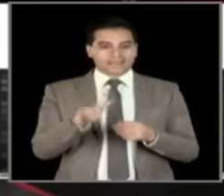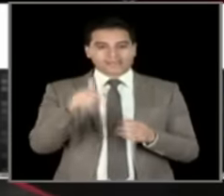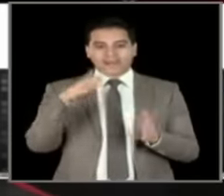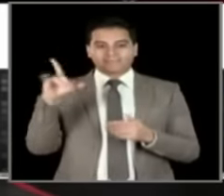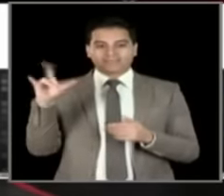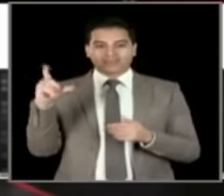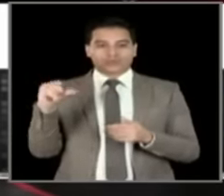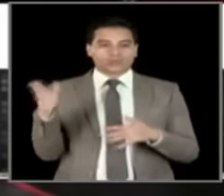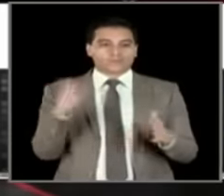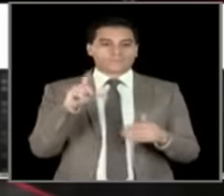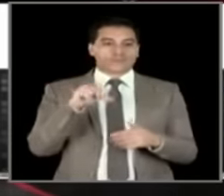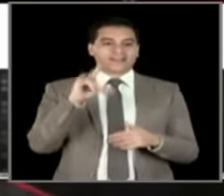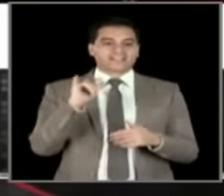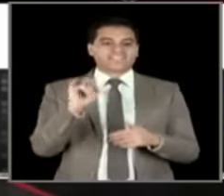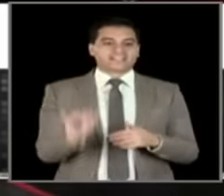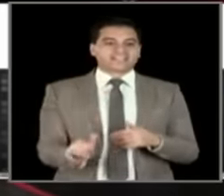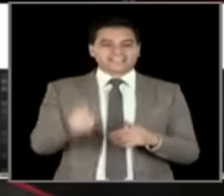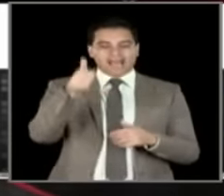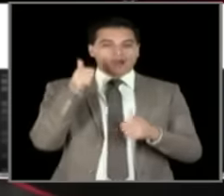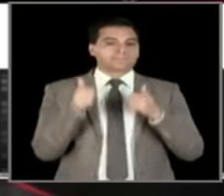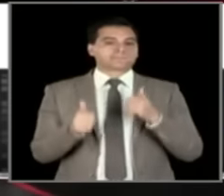بيرو، بوليفيا.